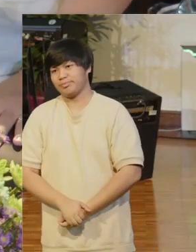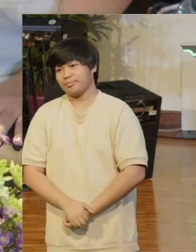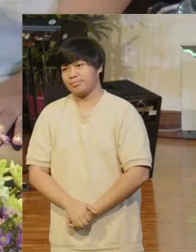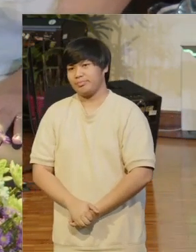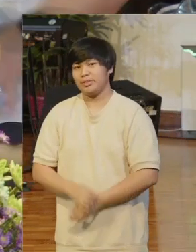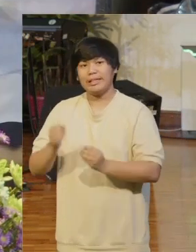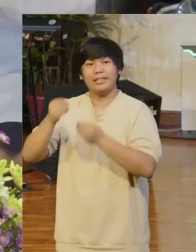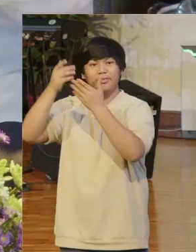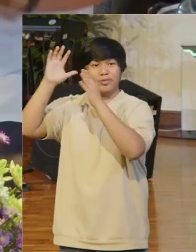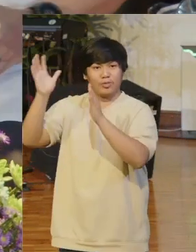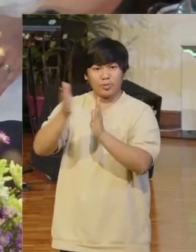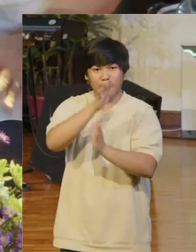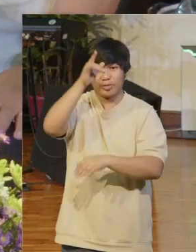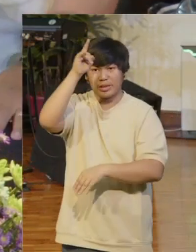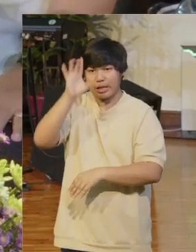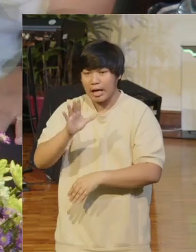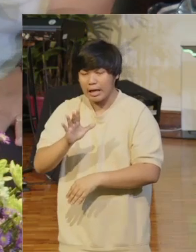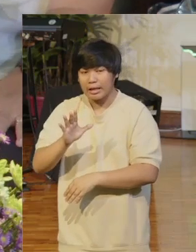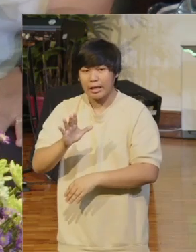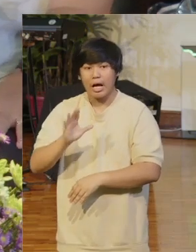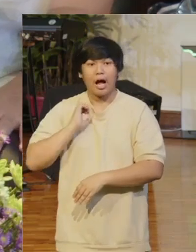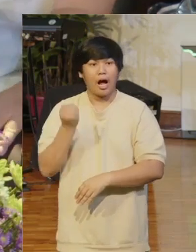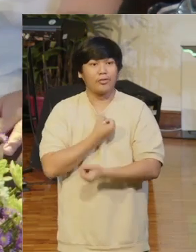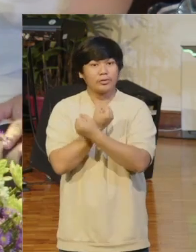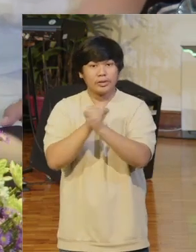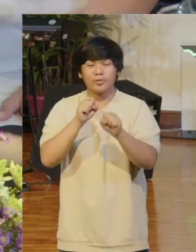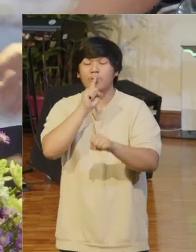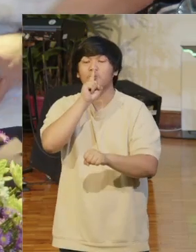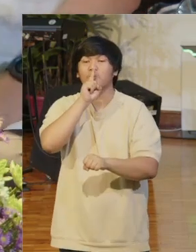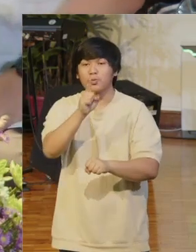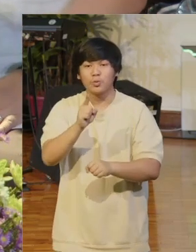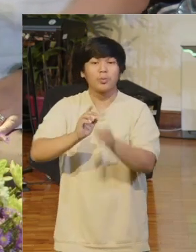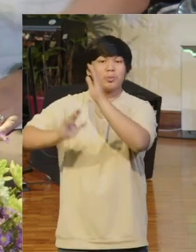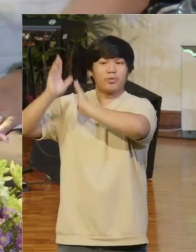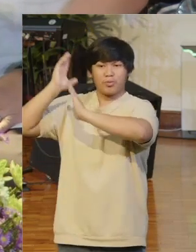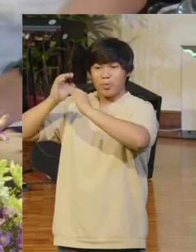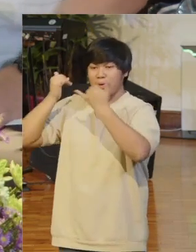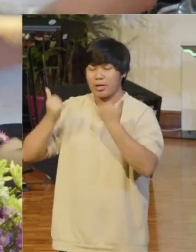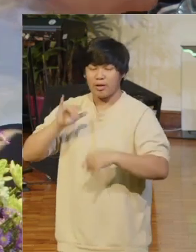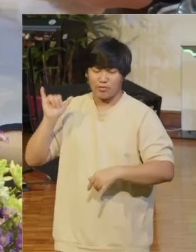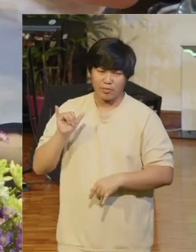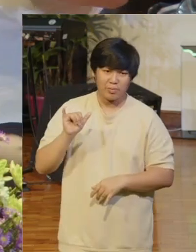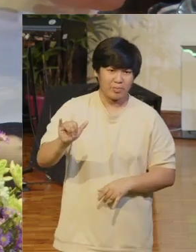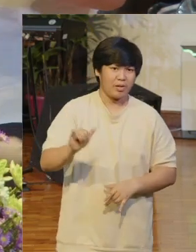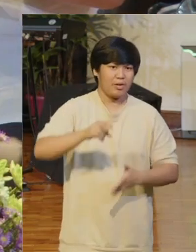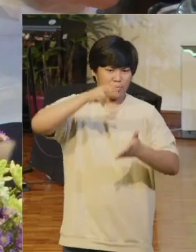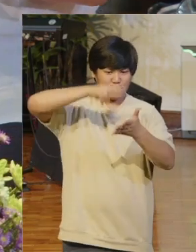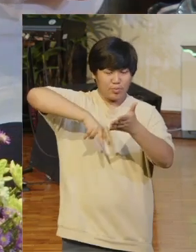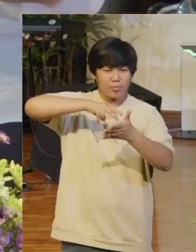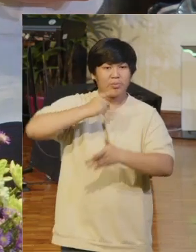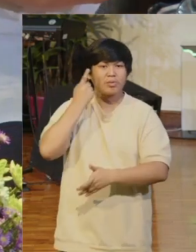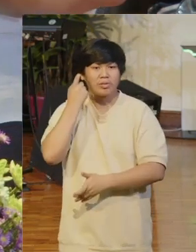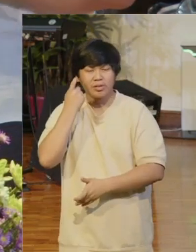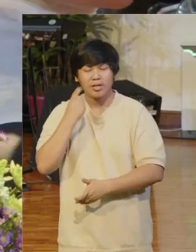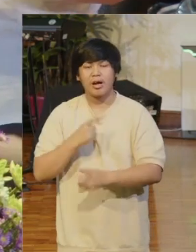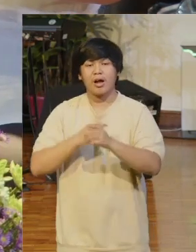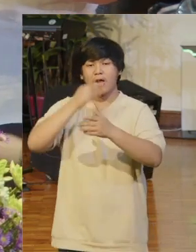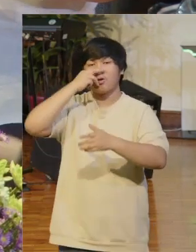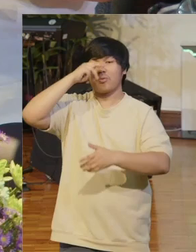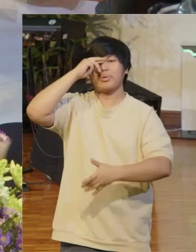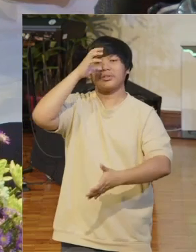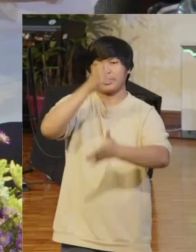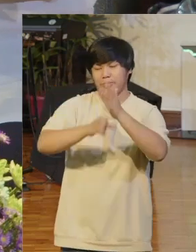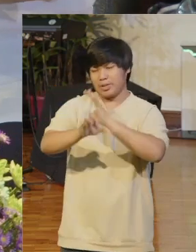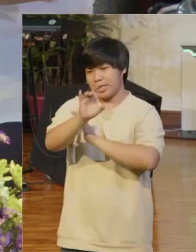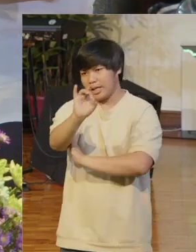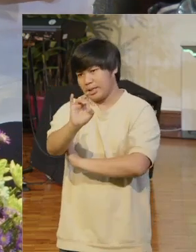Kanya. Tiyak na ang ating kaligtasan ngayon at magpakailanman. Binasa natin kanina yon sa Romans 8. Di po